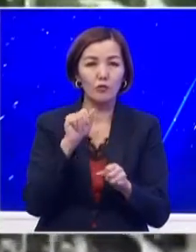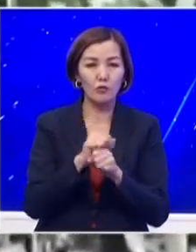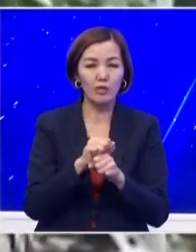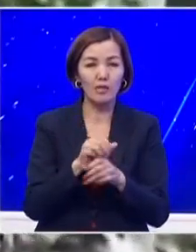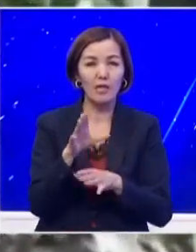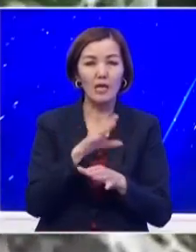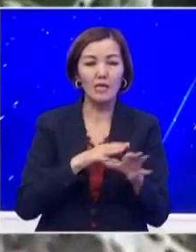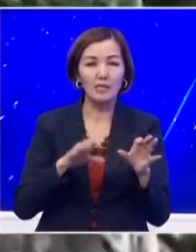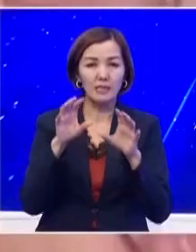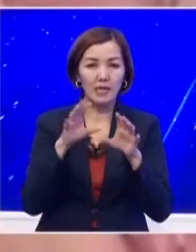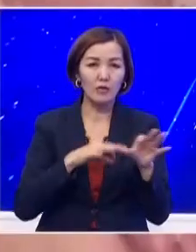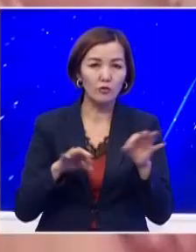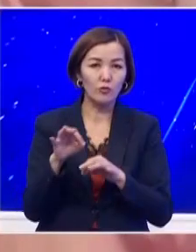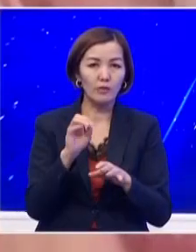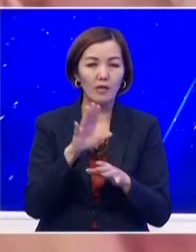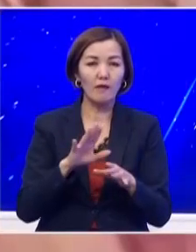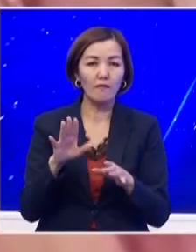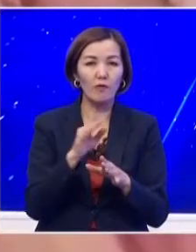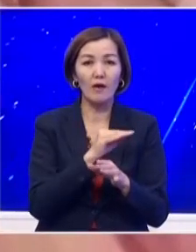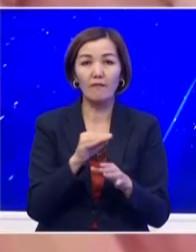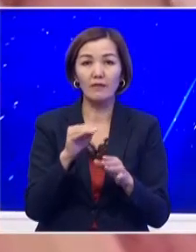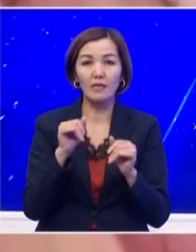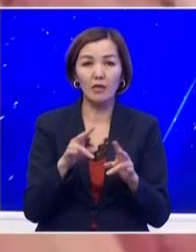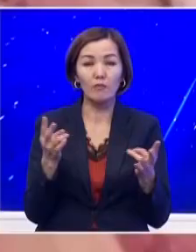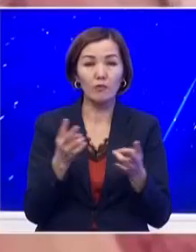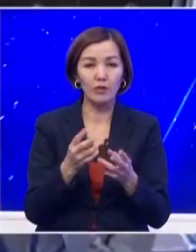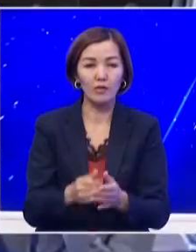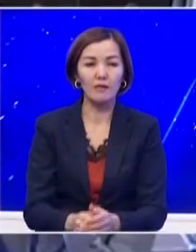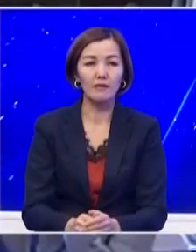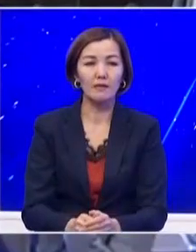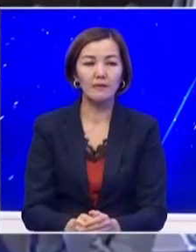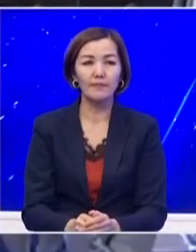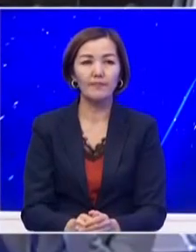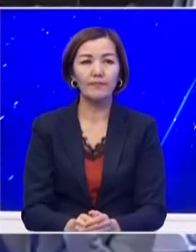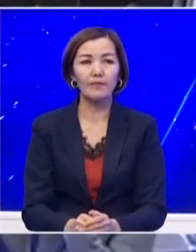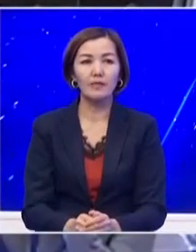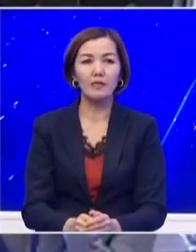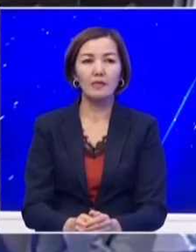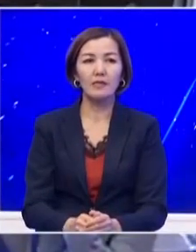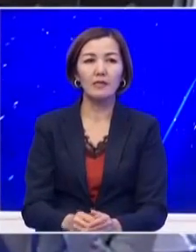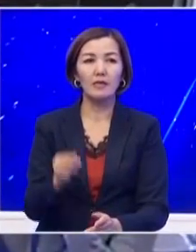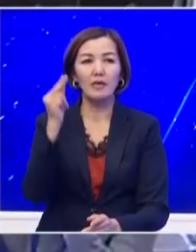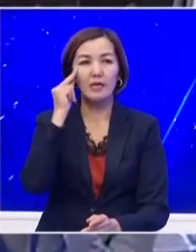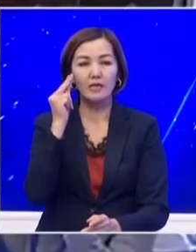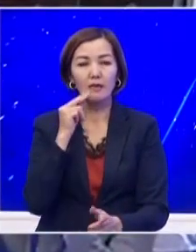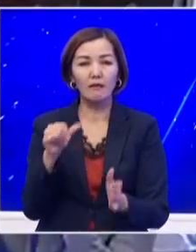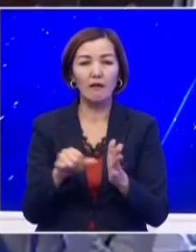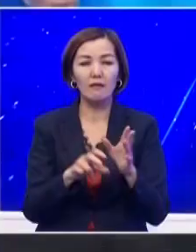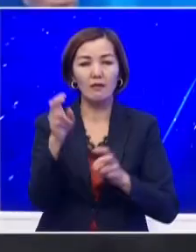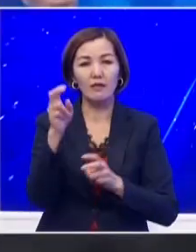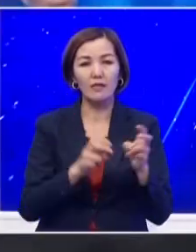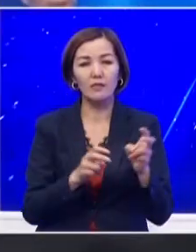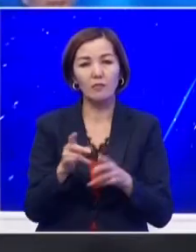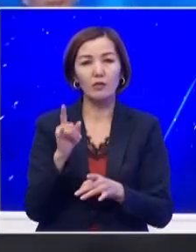заң жобасы әлі де Еуроодақ елдерінде ресми түрде қабылдауы керек. Ел астанасында 6 кәсіпорынға өздігінен жетін